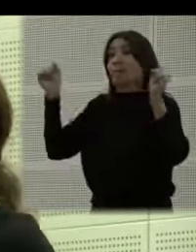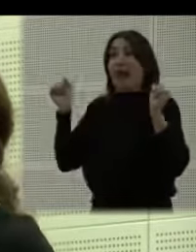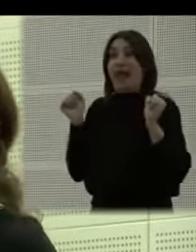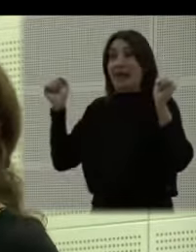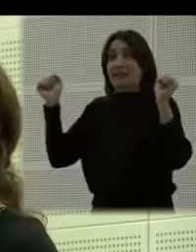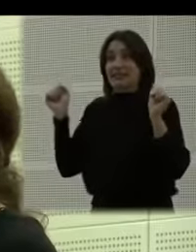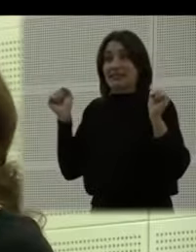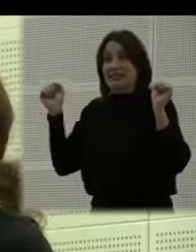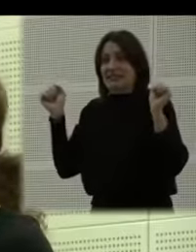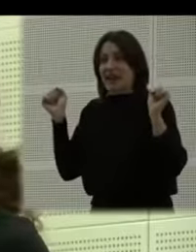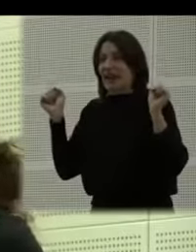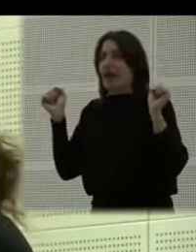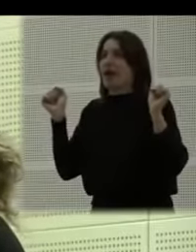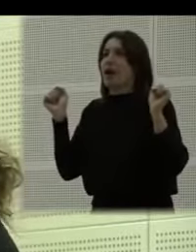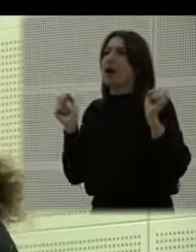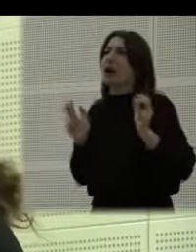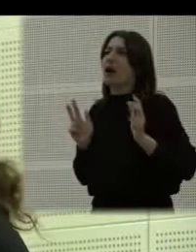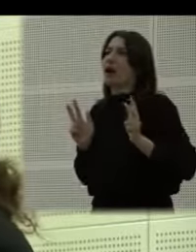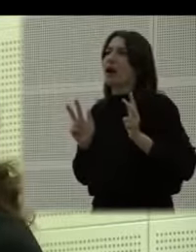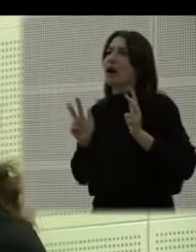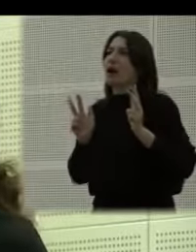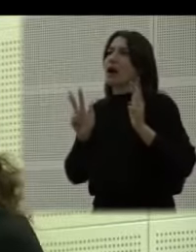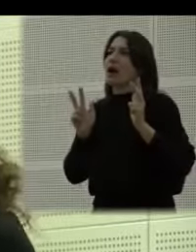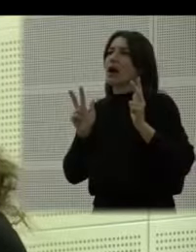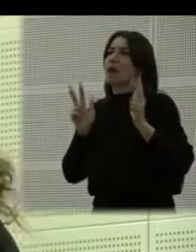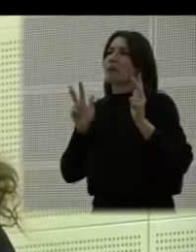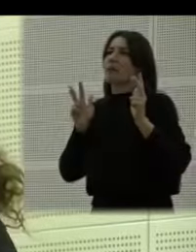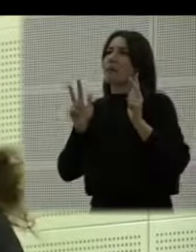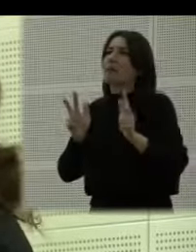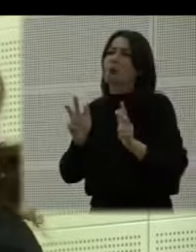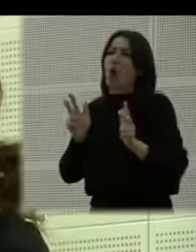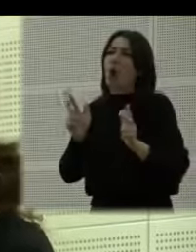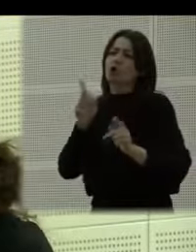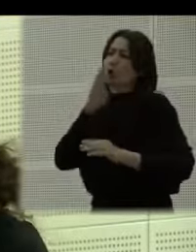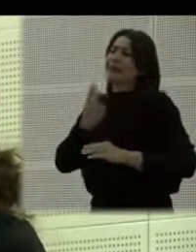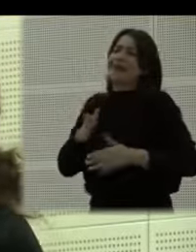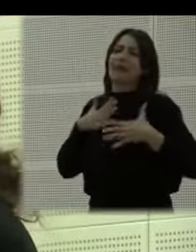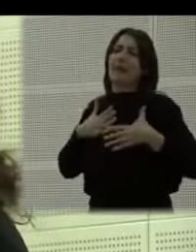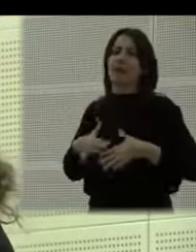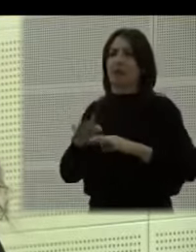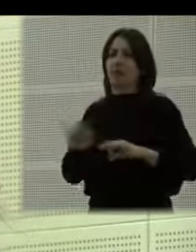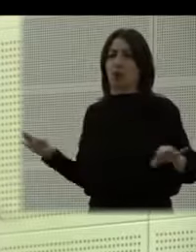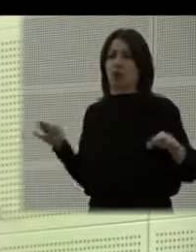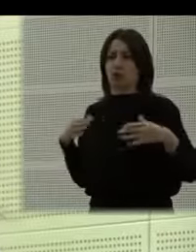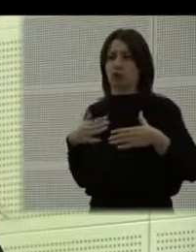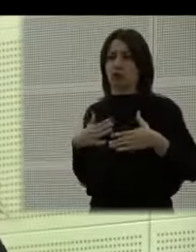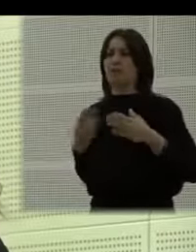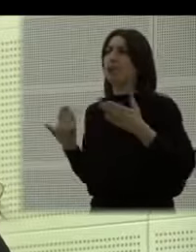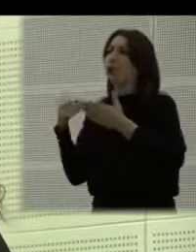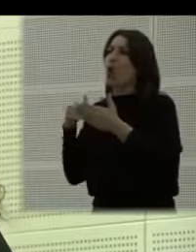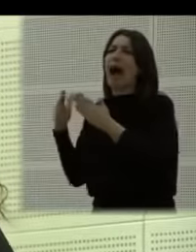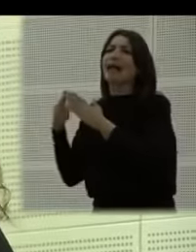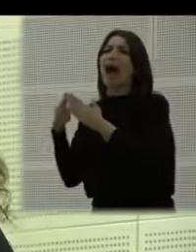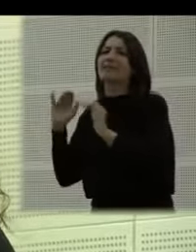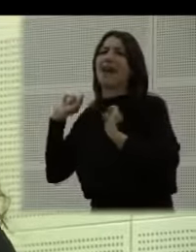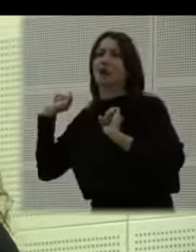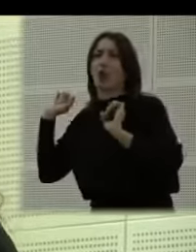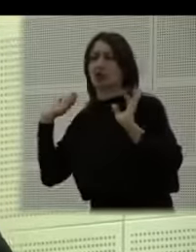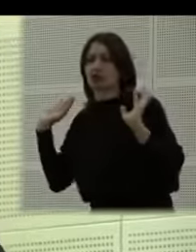e mi porto... No? E mi spoglio a casa, vado direttamente con e mi faccio la doccia a casa, no? Per non